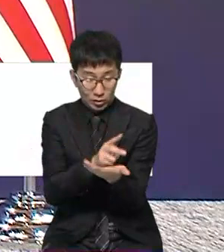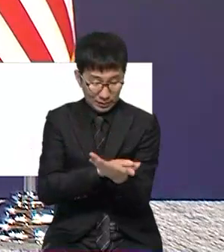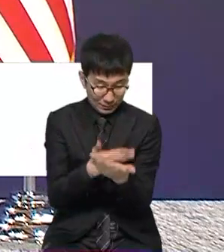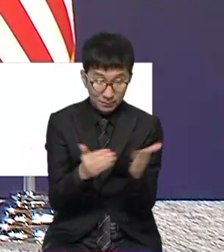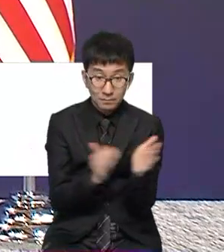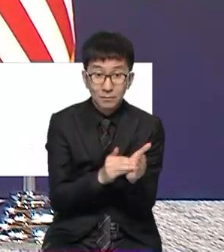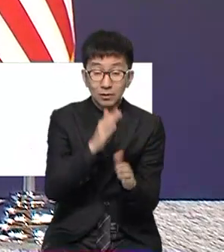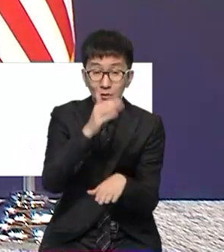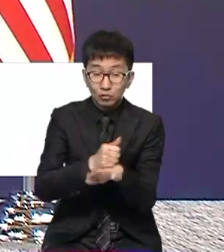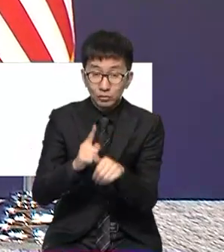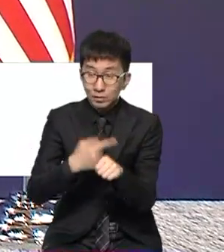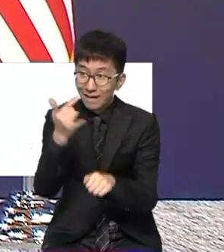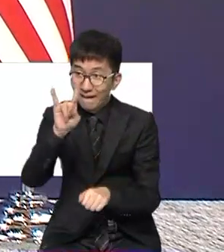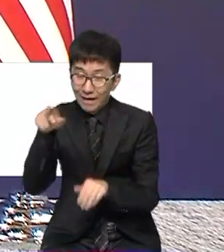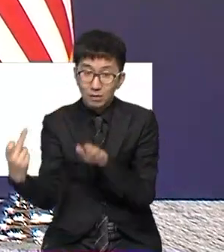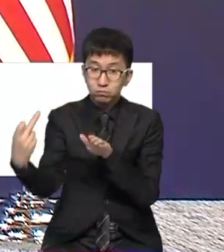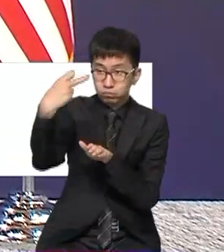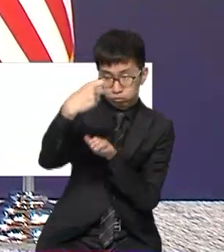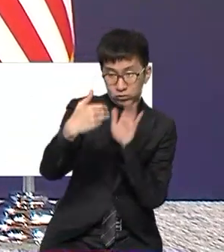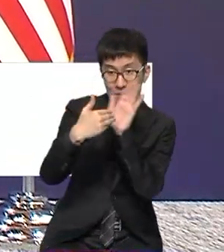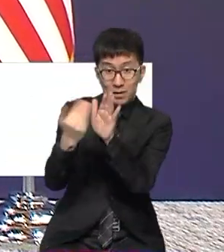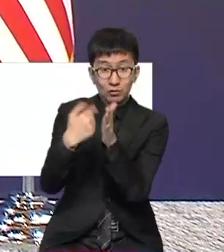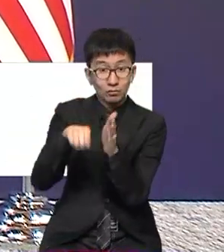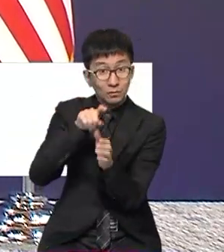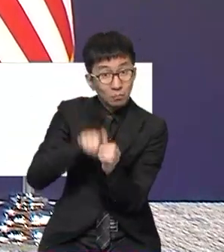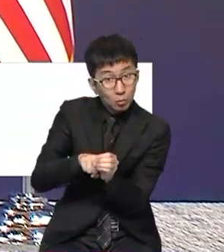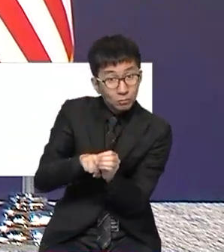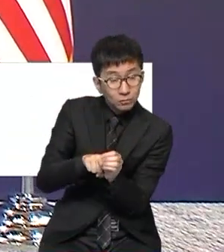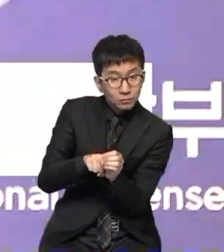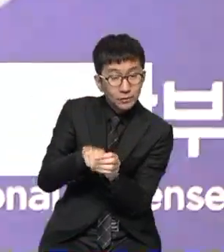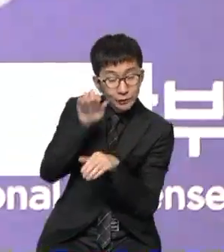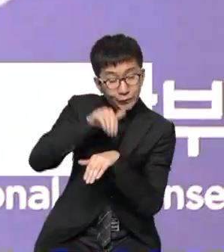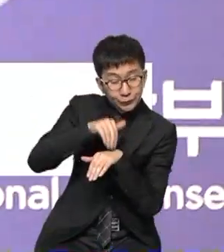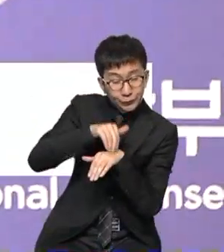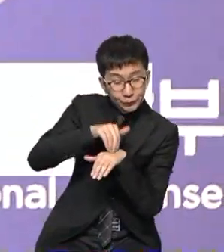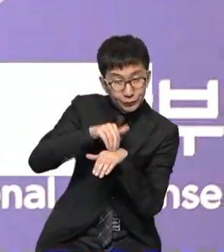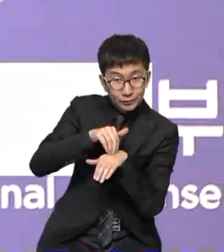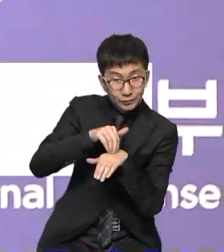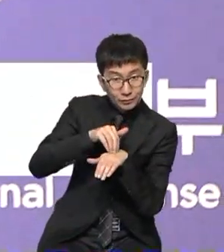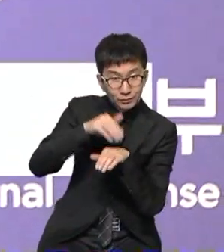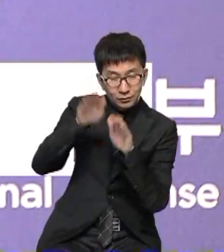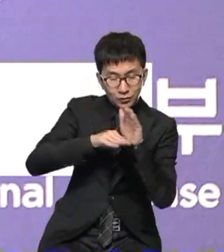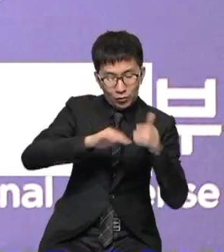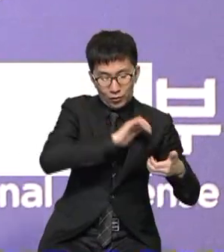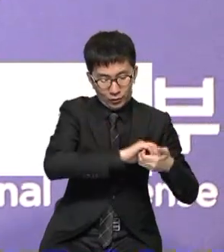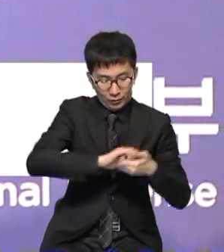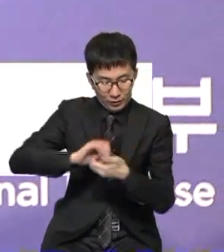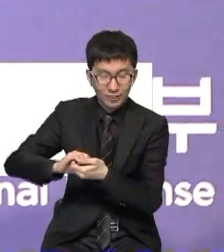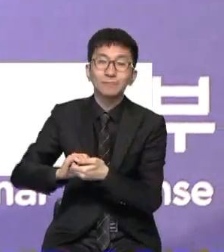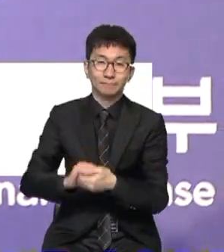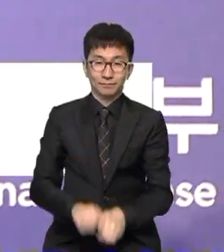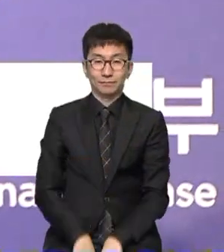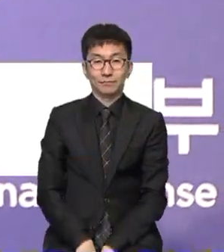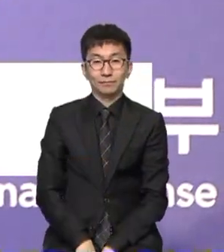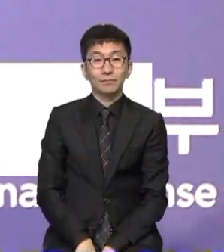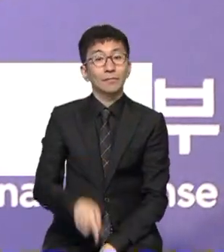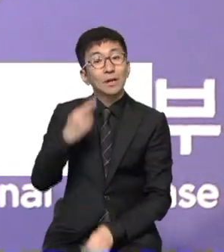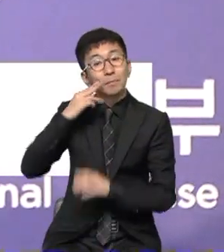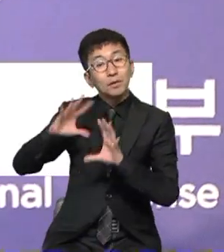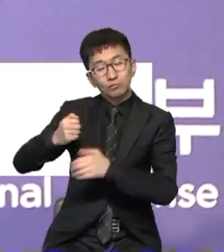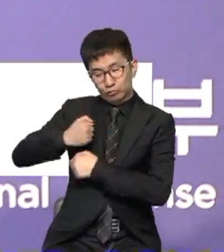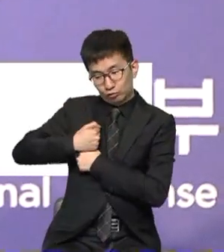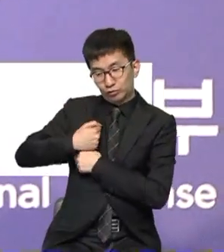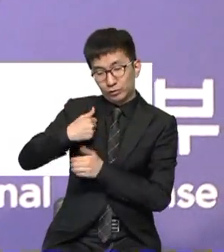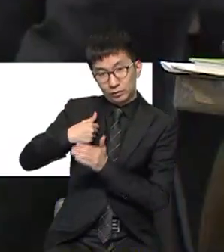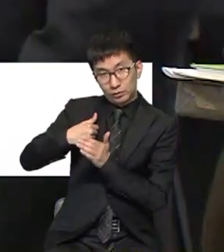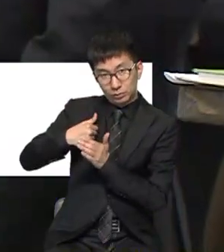핵 사용 시나리오를 상정한 한미 확장 억제 수단 운용 연습을 정례적으로 실시하고 미군 전략자산